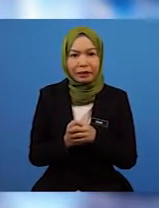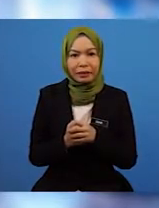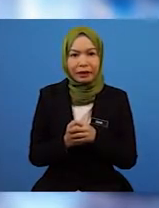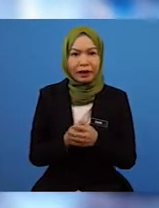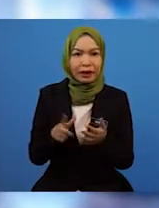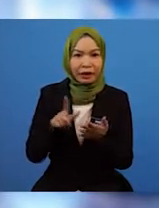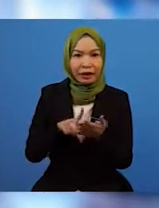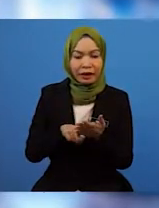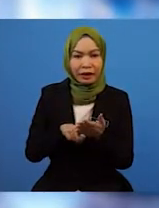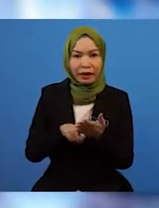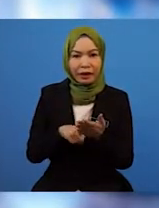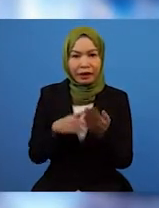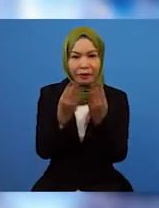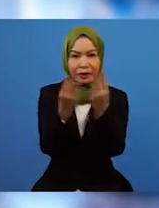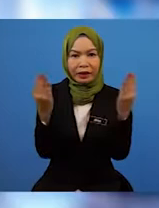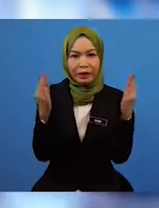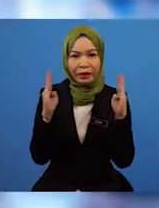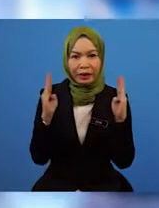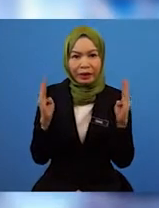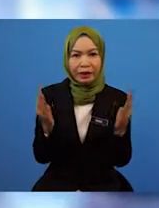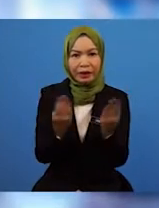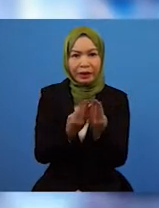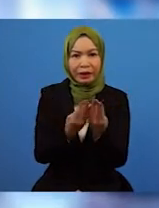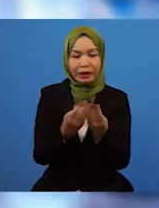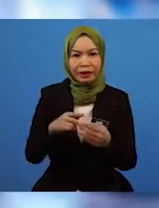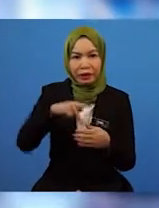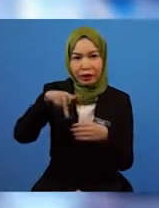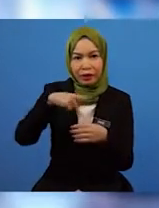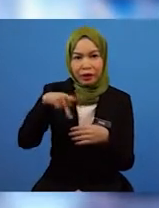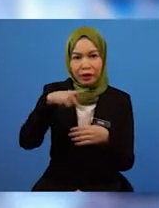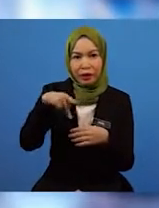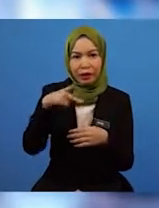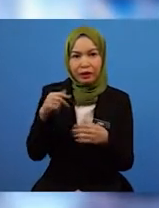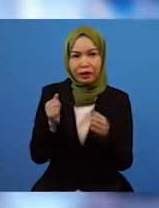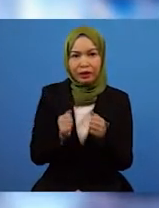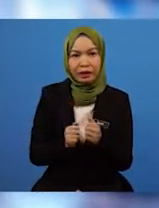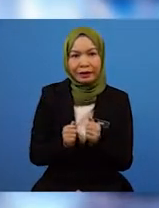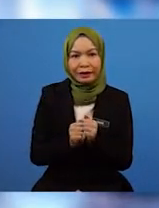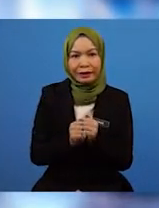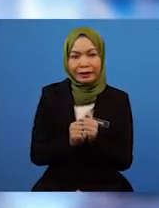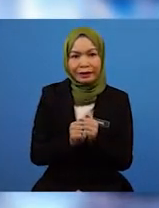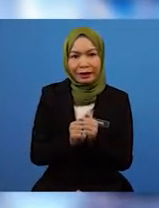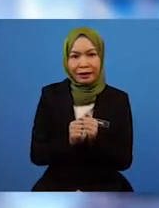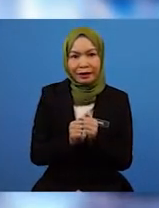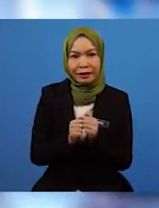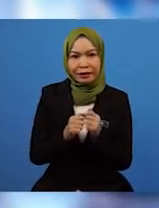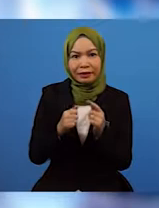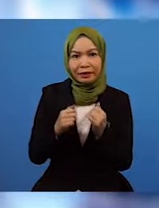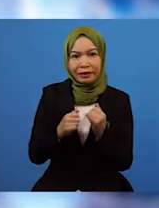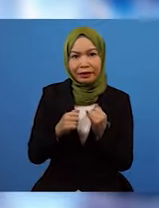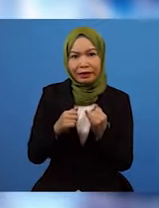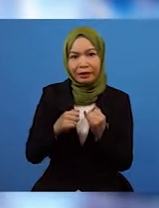pelita. Kita kacau air sepanjang pemanasan dengan termometer. Apabila